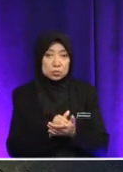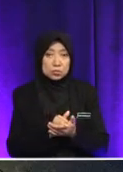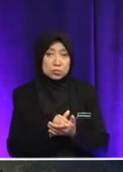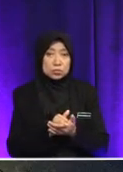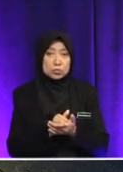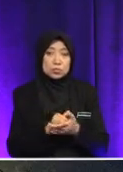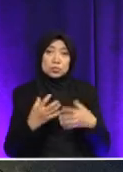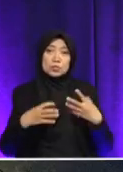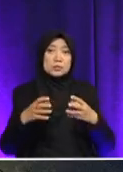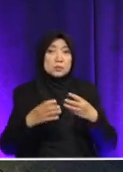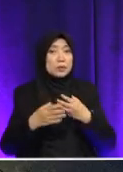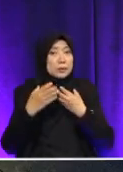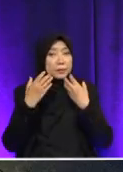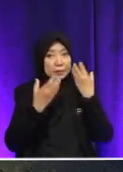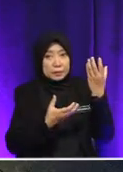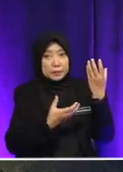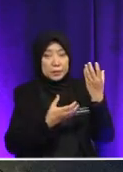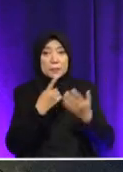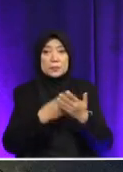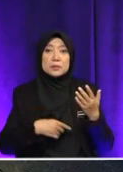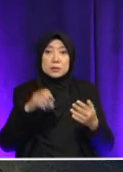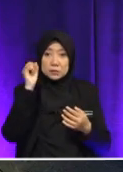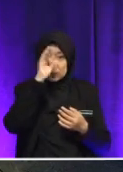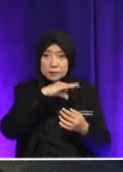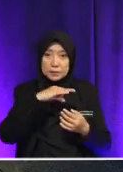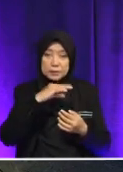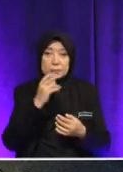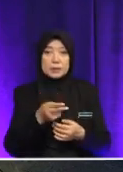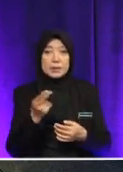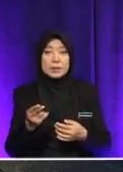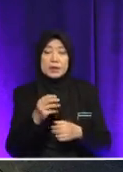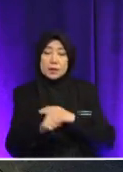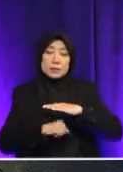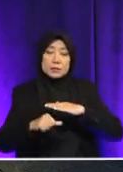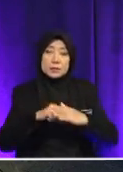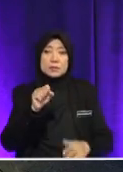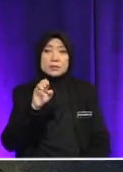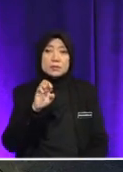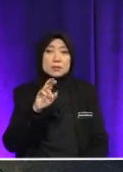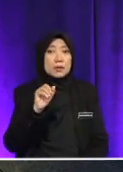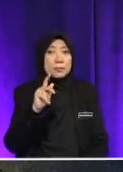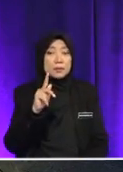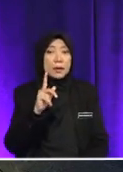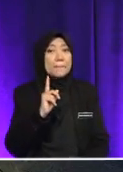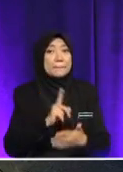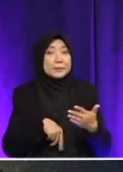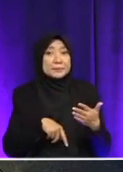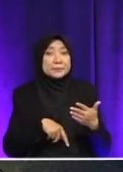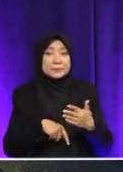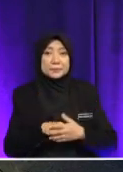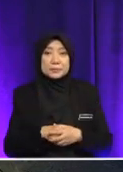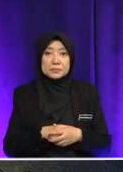cadang kakak saya apakah sifat asas bagi serami sifat asas bagi suami